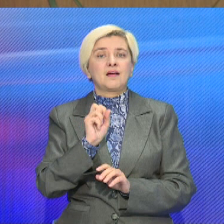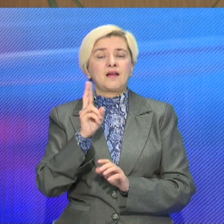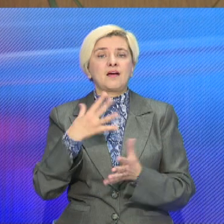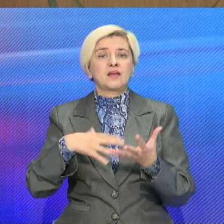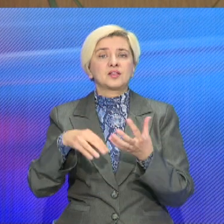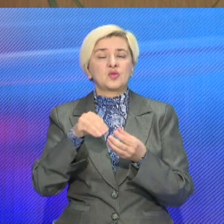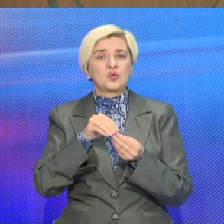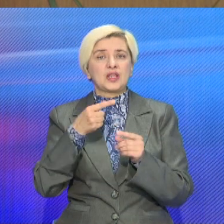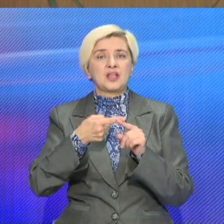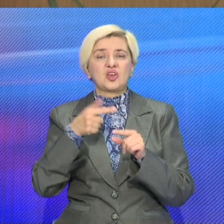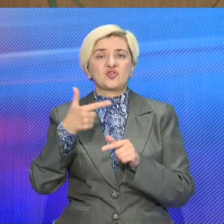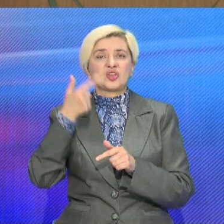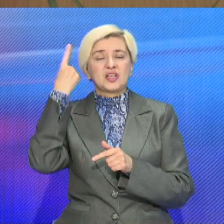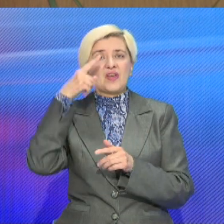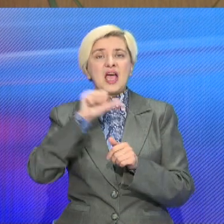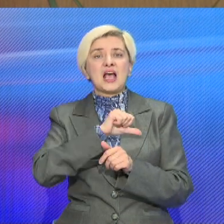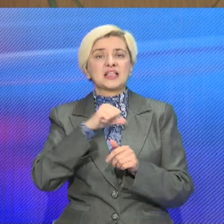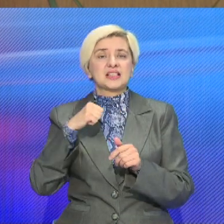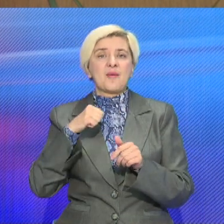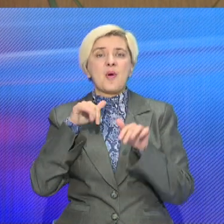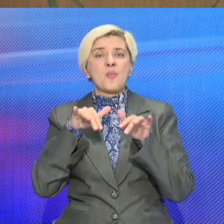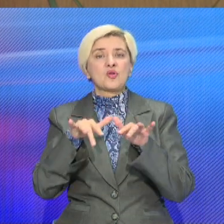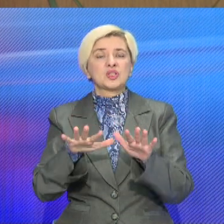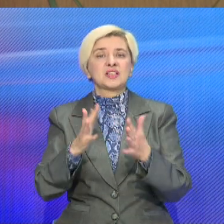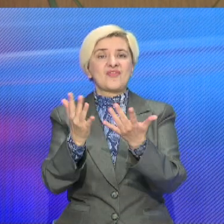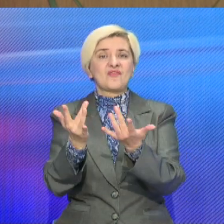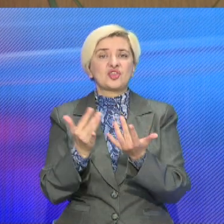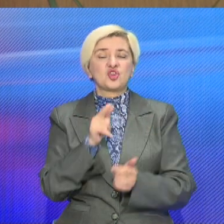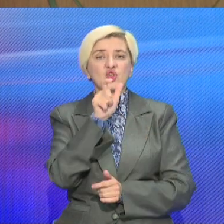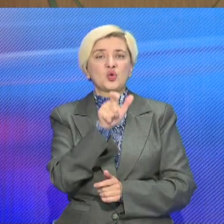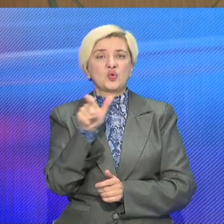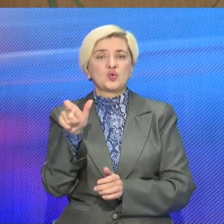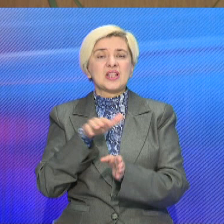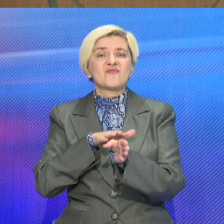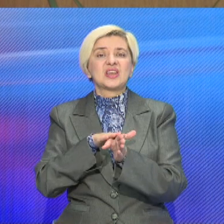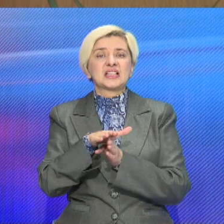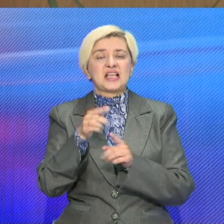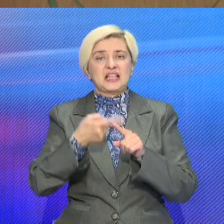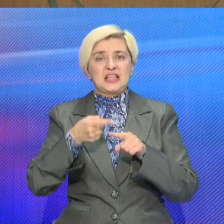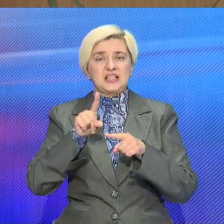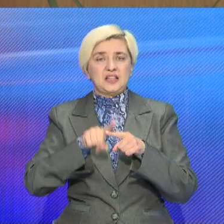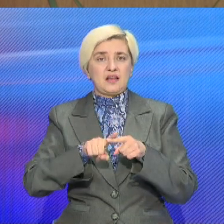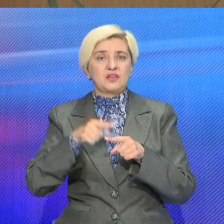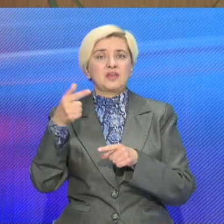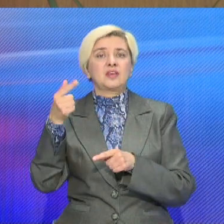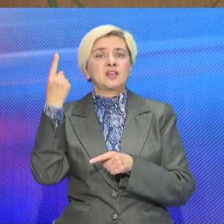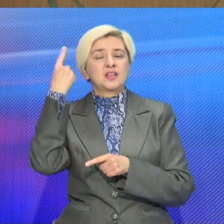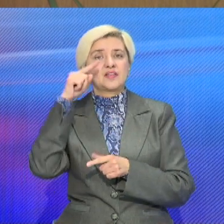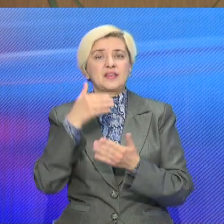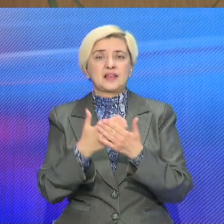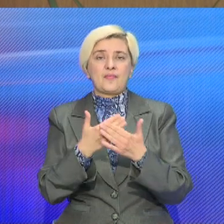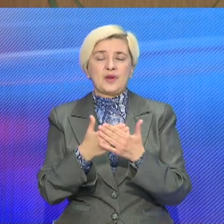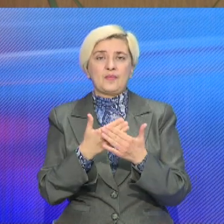гражданской инициативы, а сам процесс вовлечения людей в реализацию данной инициативы. Ну вот, например, один